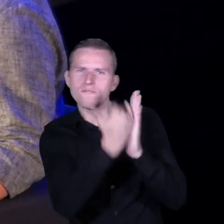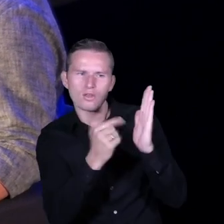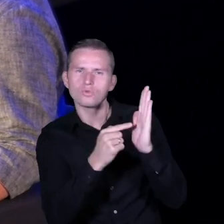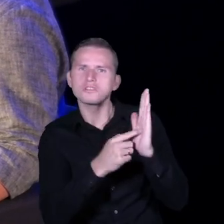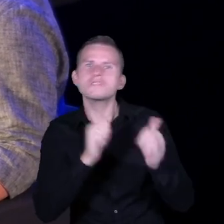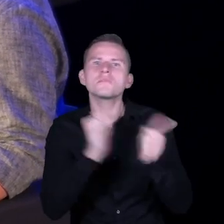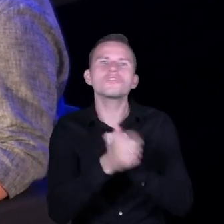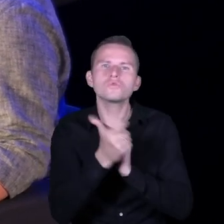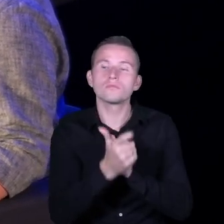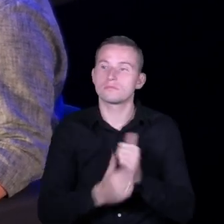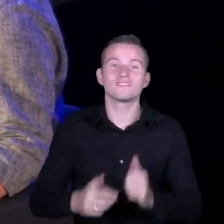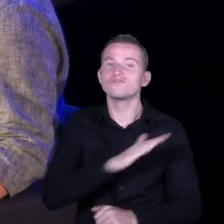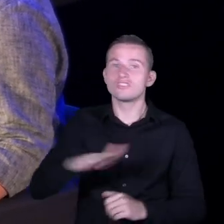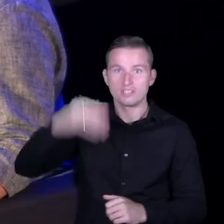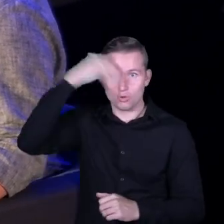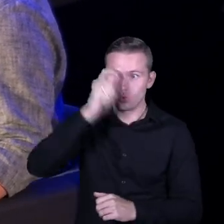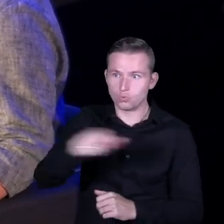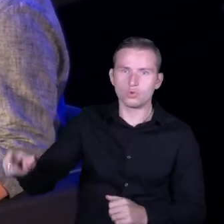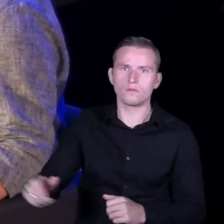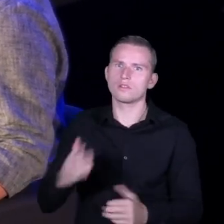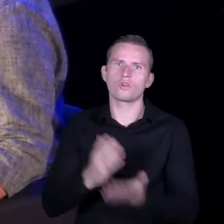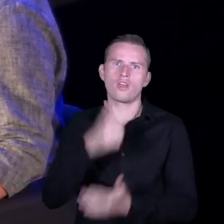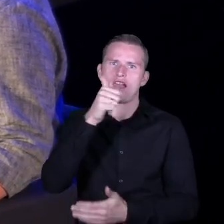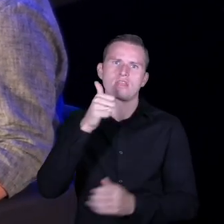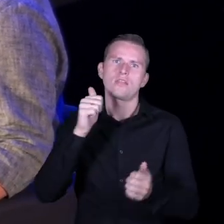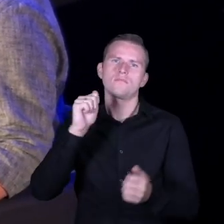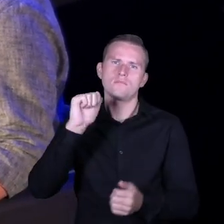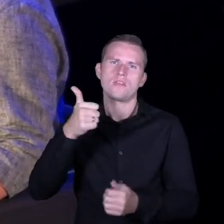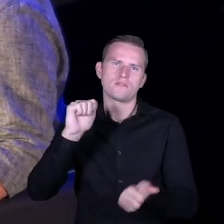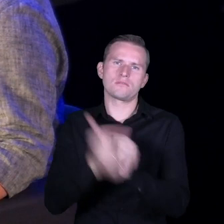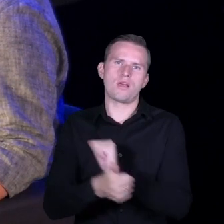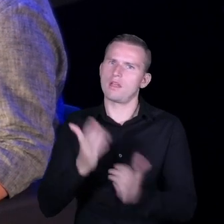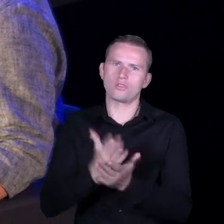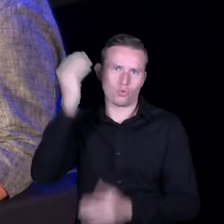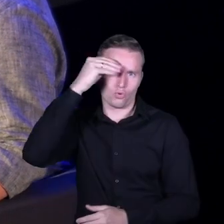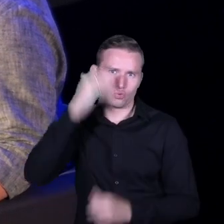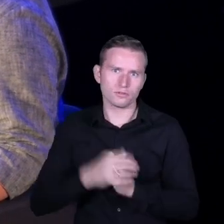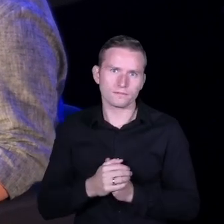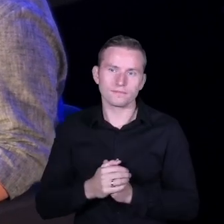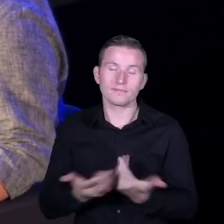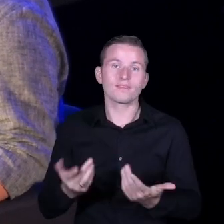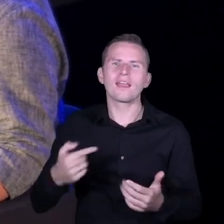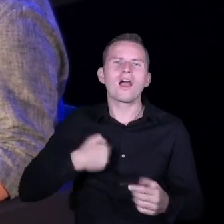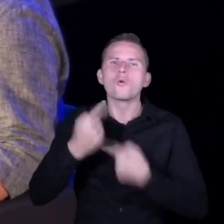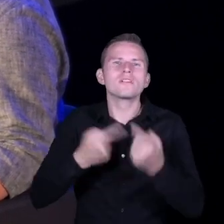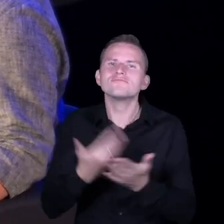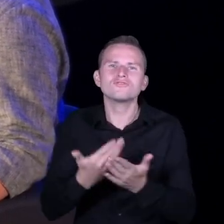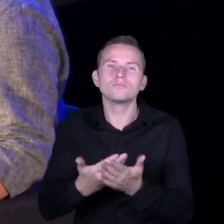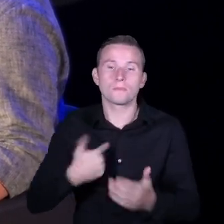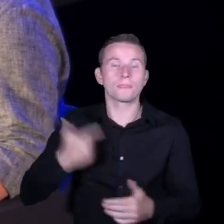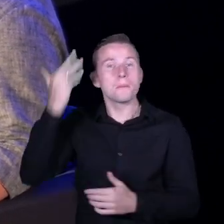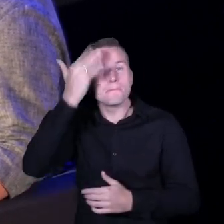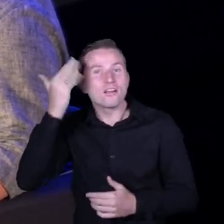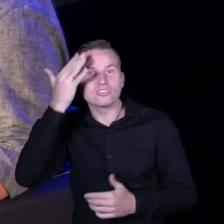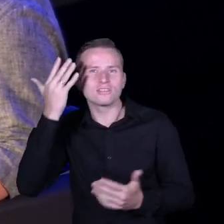jedną zmianę. Było nam to potrzebne. Do czego? Do tego, że mówiąc o swoich marzeniach, o tym, co nauczycielom